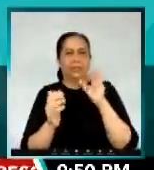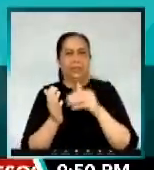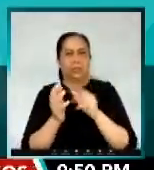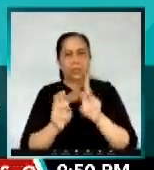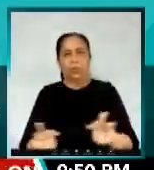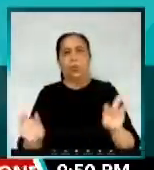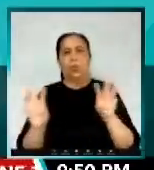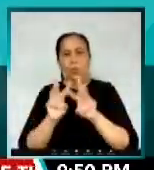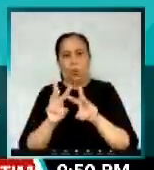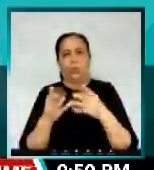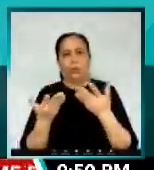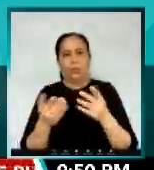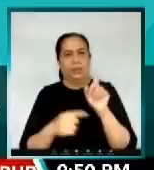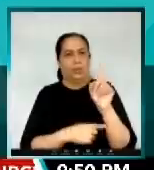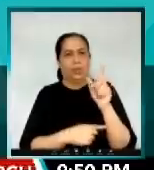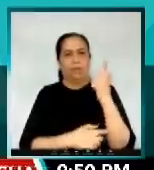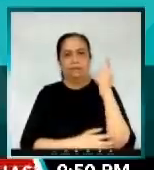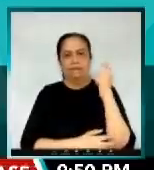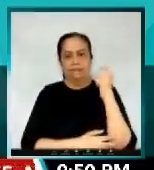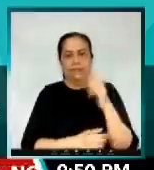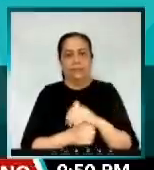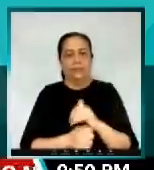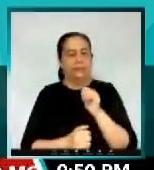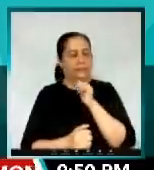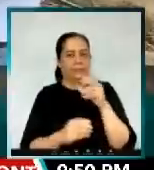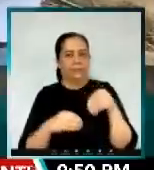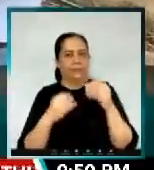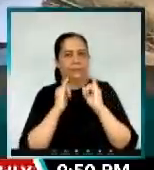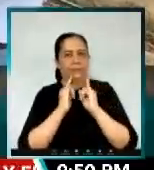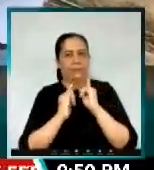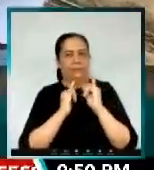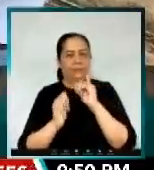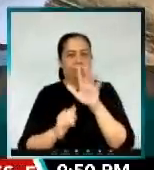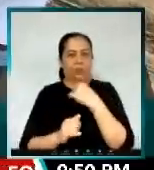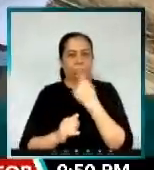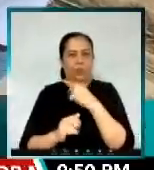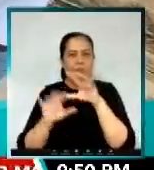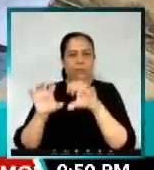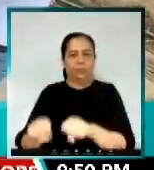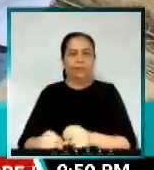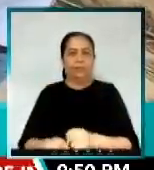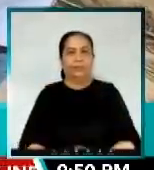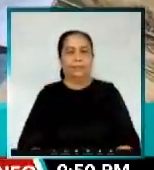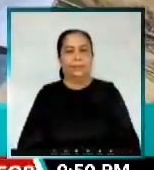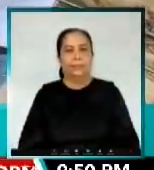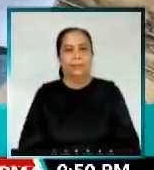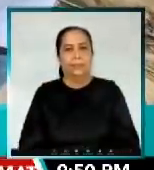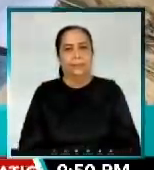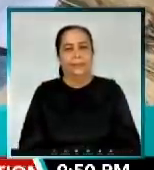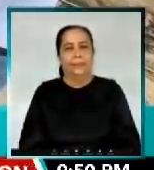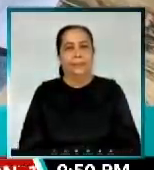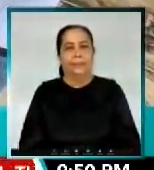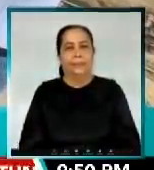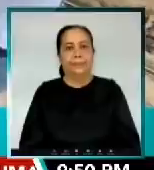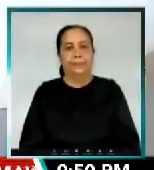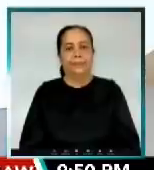at isang baril. Tumangging magbigay ng pahayag ang mga inaresto. Jonathan Andala, GMA News.